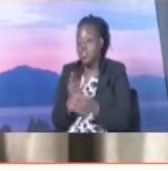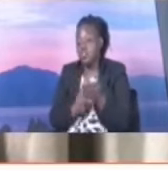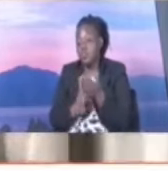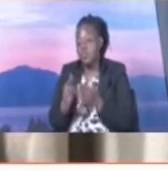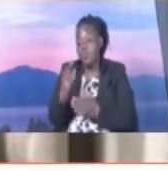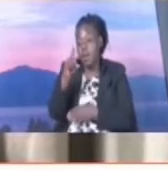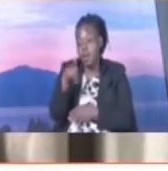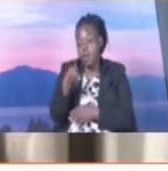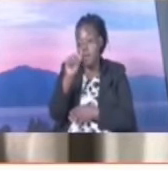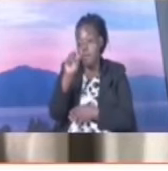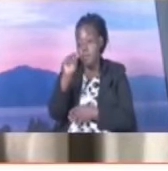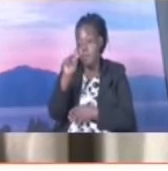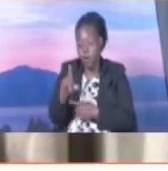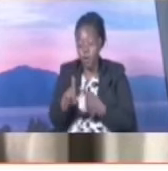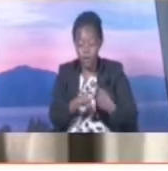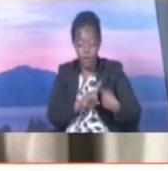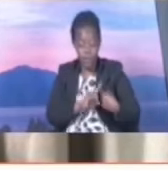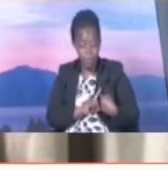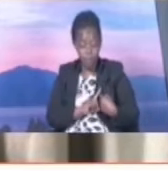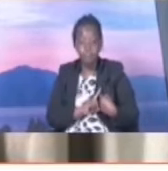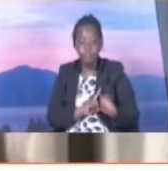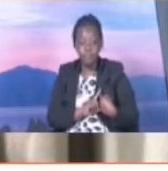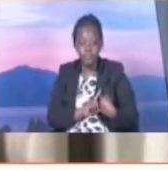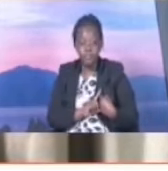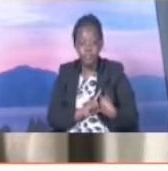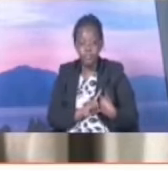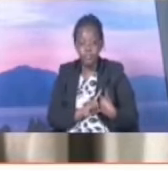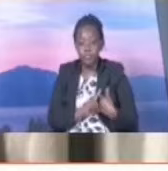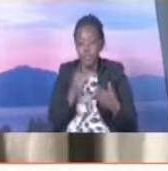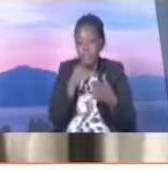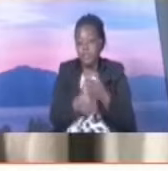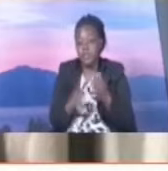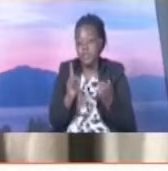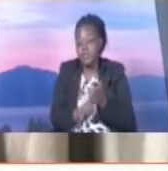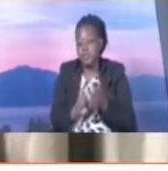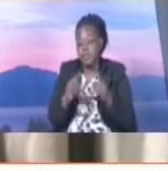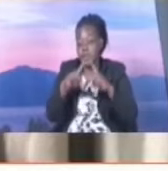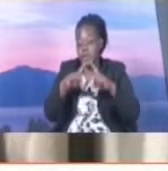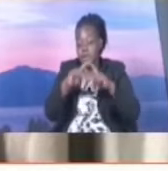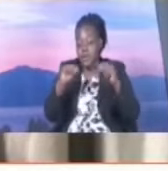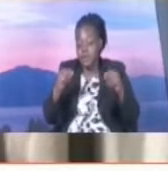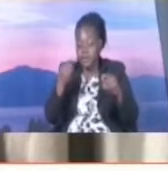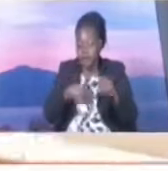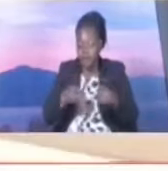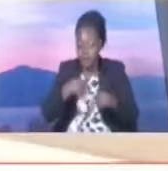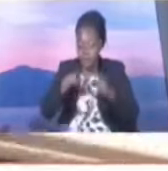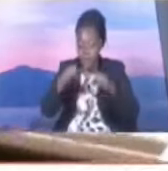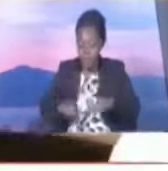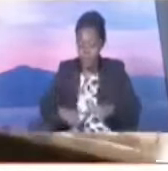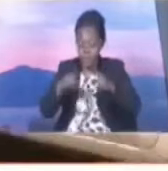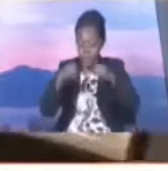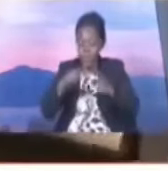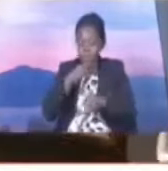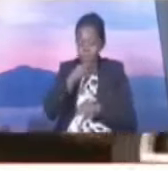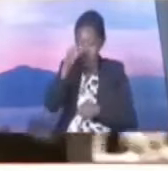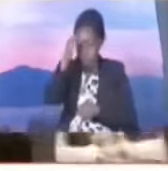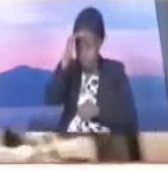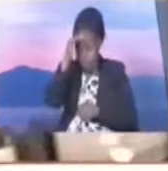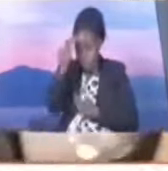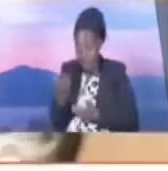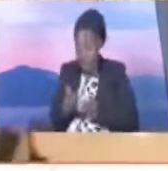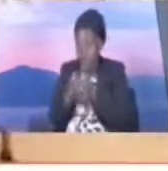Pawulo e Namirembe. Tugamba nti saafunye kaadi mbagambye nze ssentebe nkuyise. Nga bakulembeddwamu